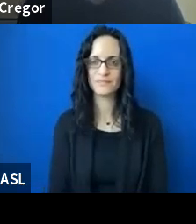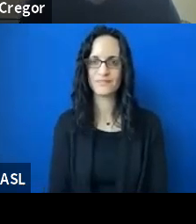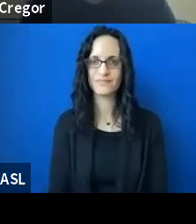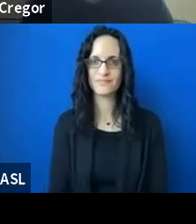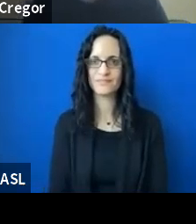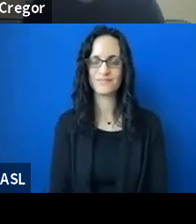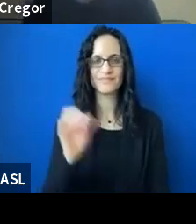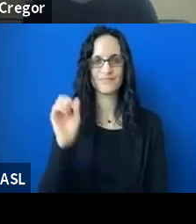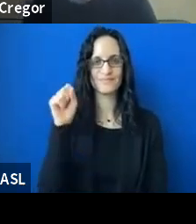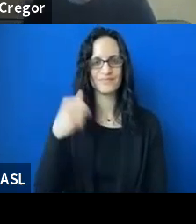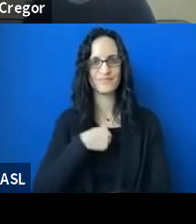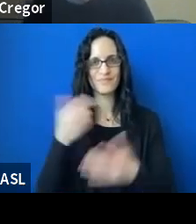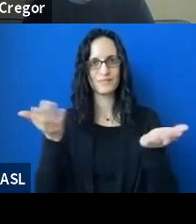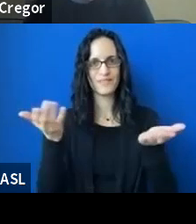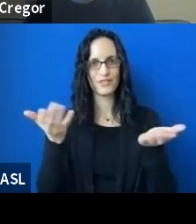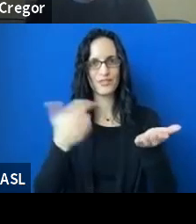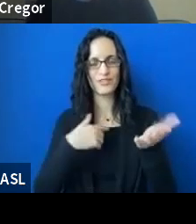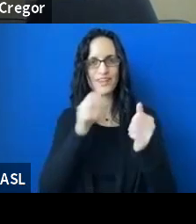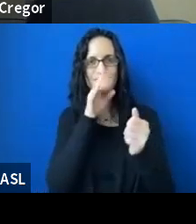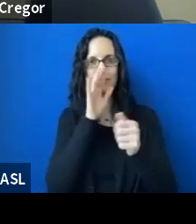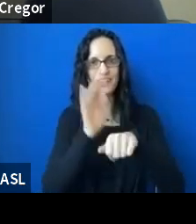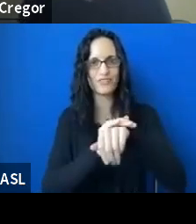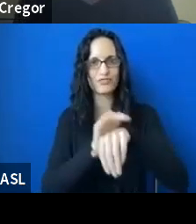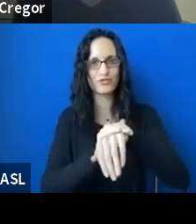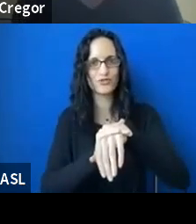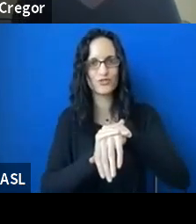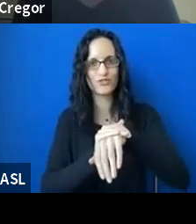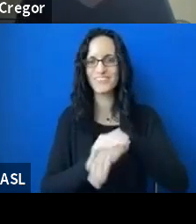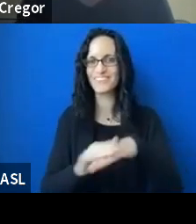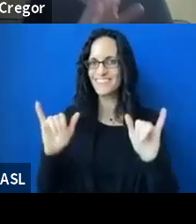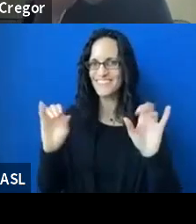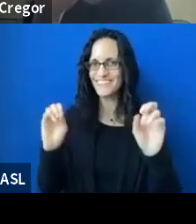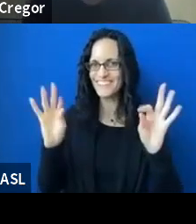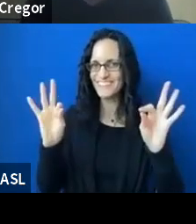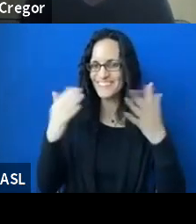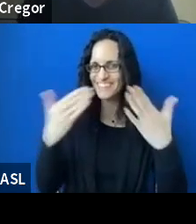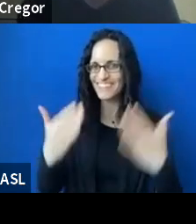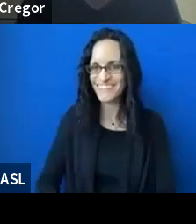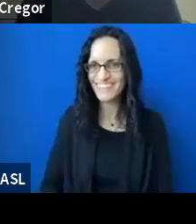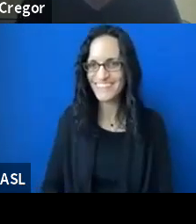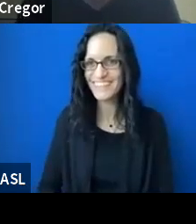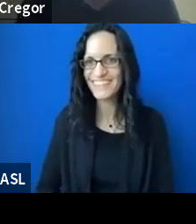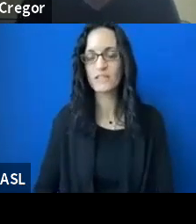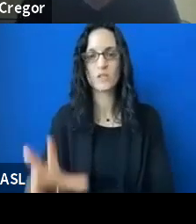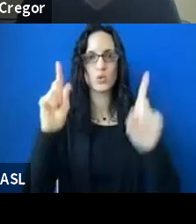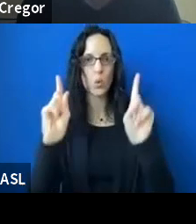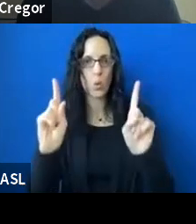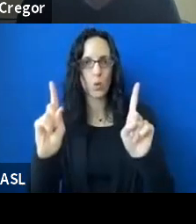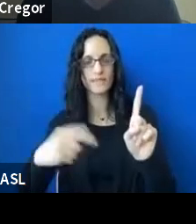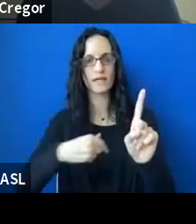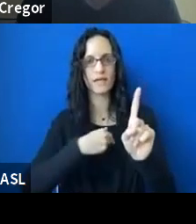是讲广东话还是讲普通话？是广东话。 I can speak English. Oh, okay. Okay. Thank you. So just a second. So then I'm going to